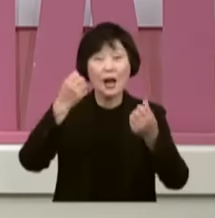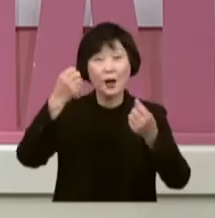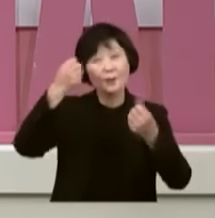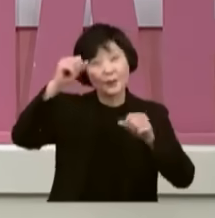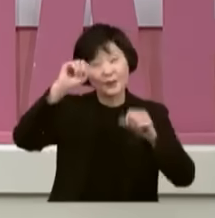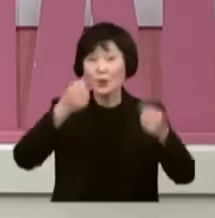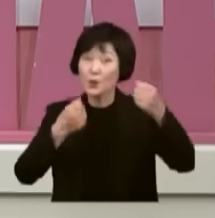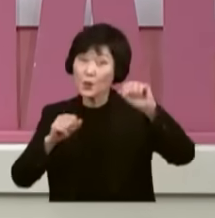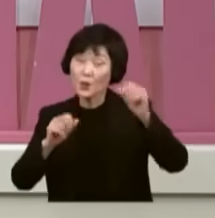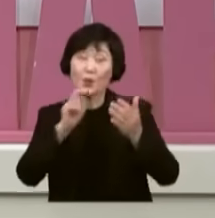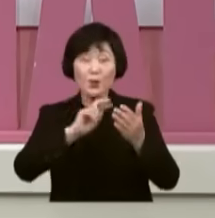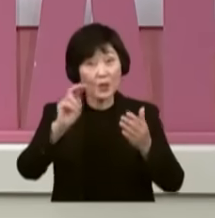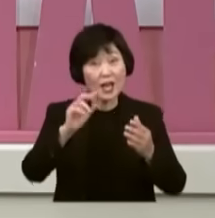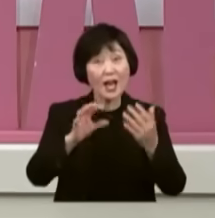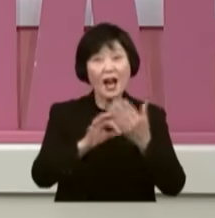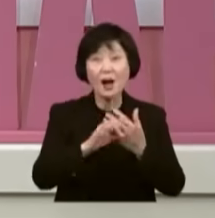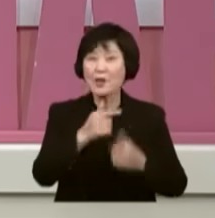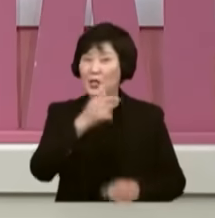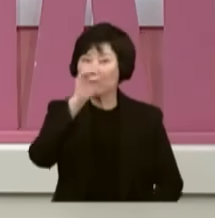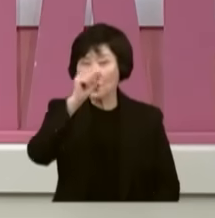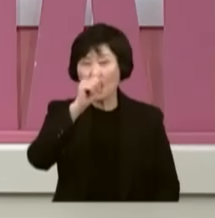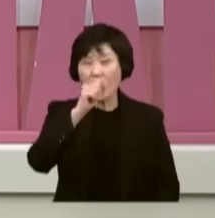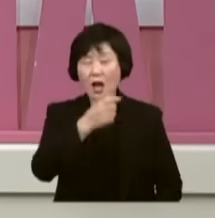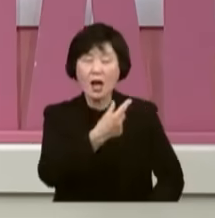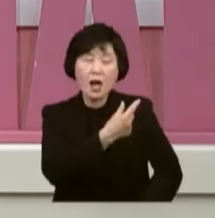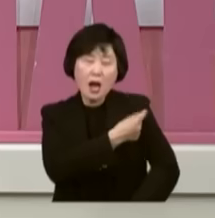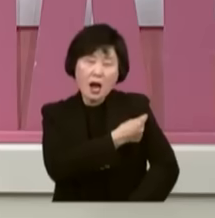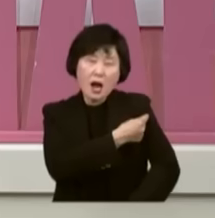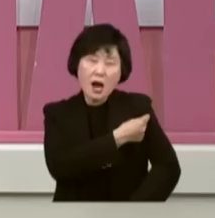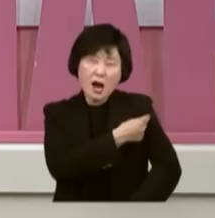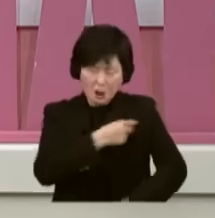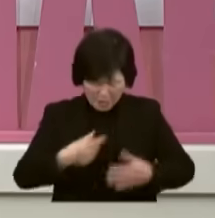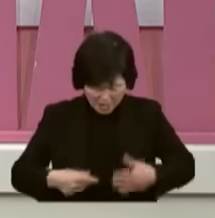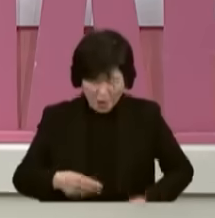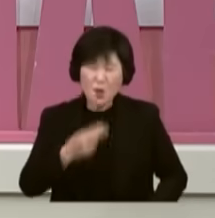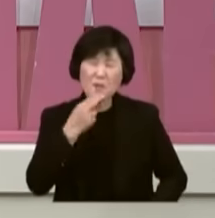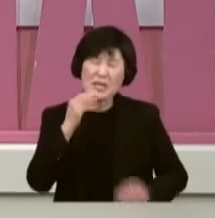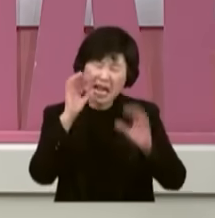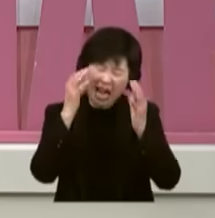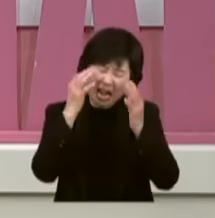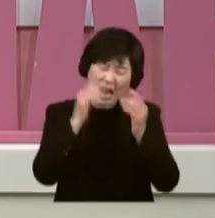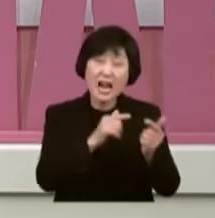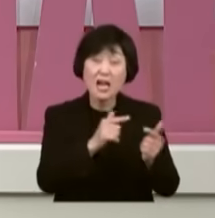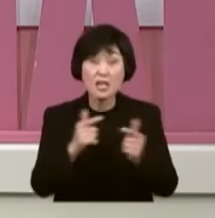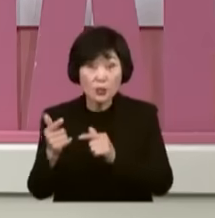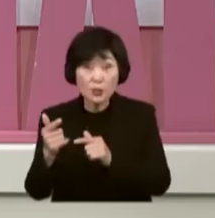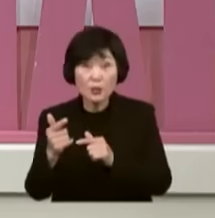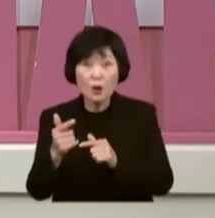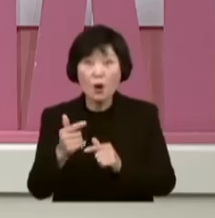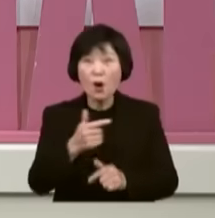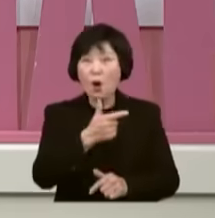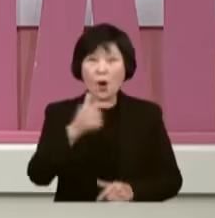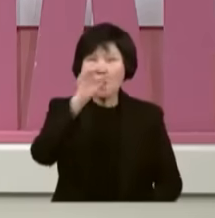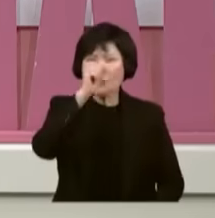때도 없는 아이들이 누워가지고 일어나지를 못하는데 갑자기 나와서 막 뽀뽀뽀 노래 부르고 막 그러면 애들이 일어나서